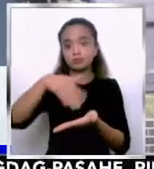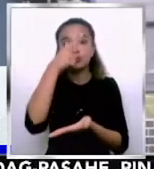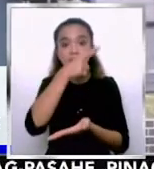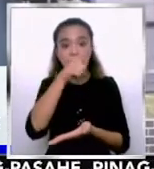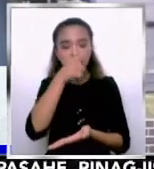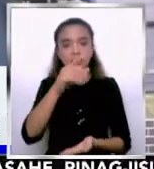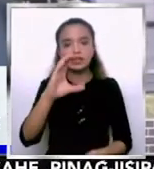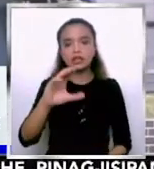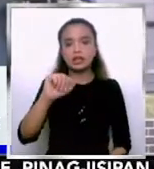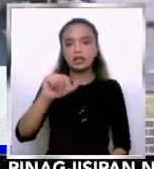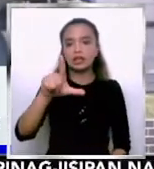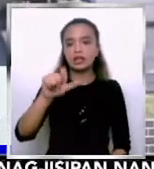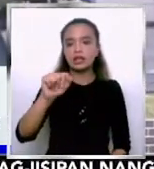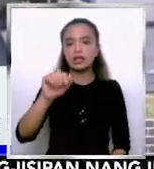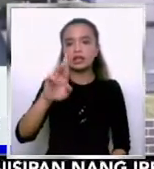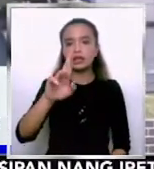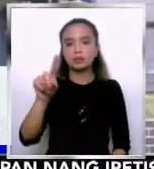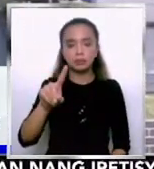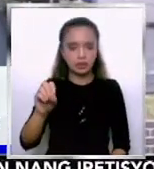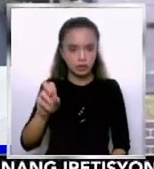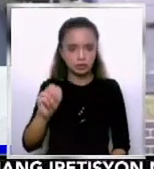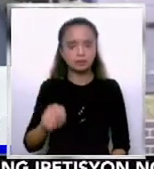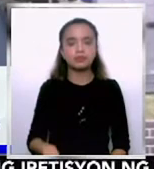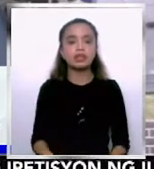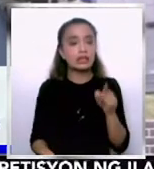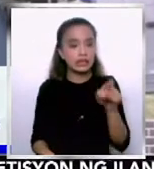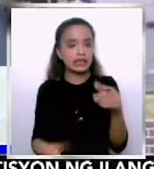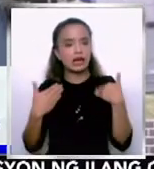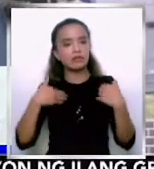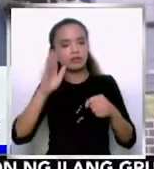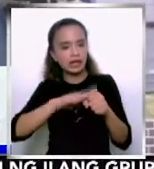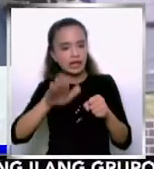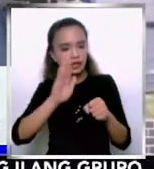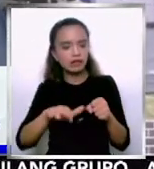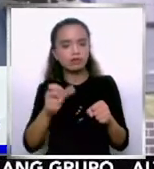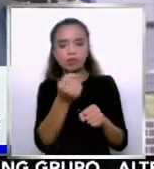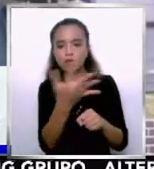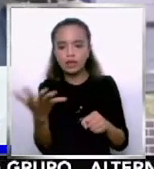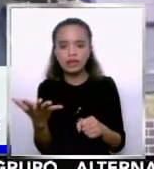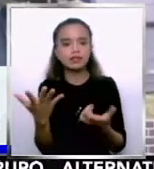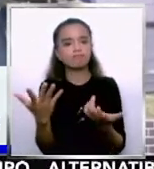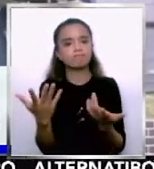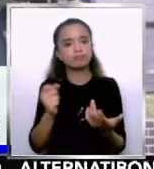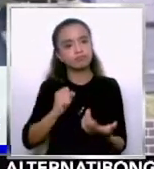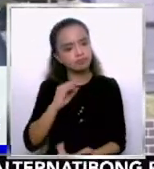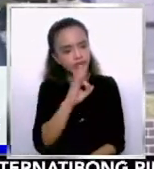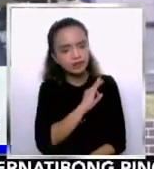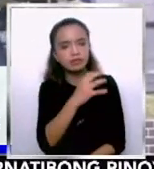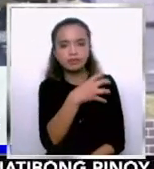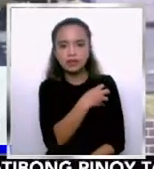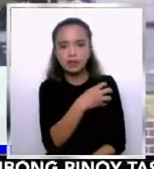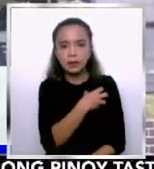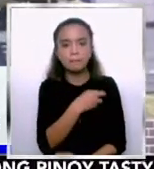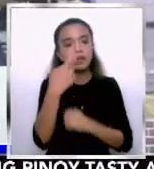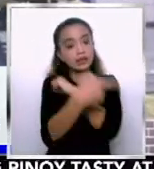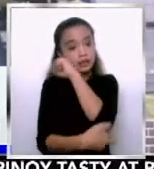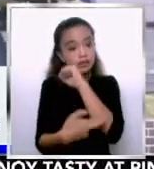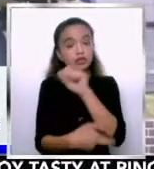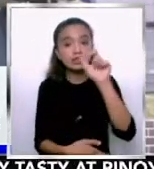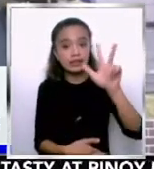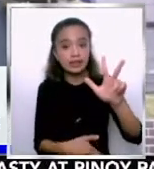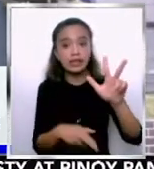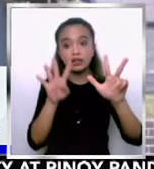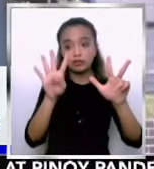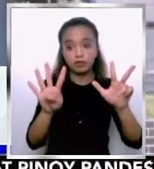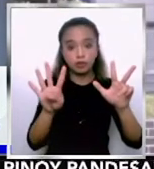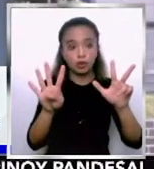The NCRPO has enough number of police personnel. The regions 3 and 4 will only be